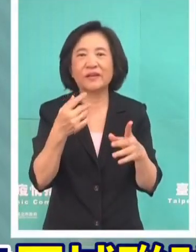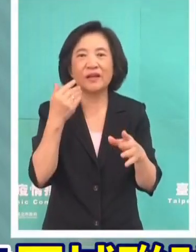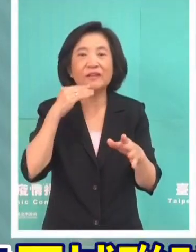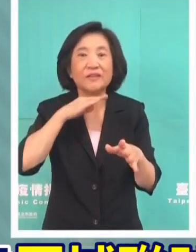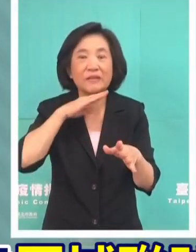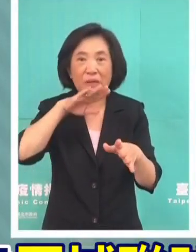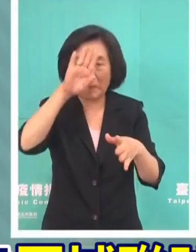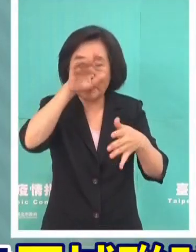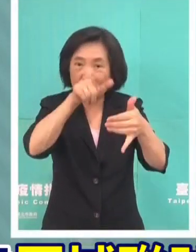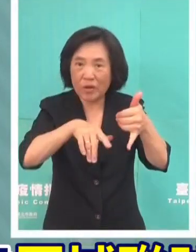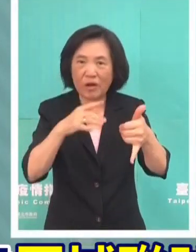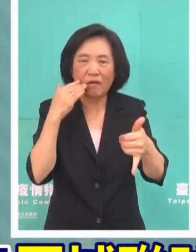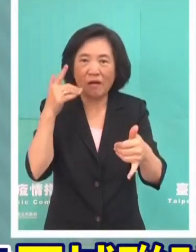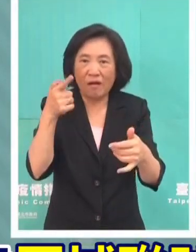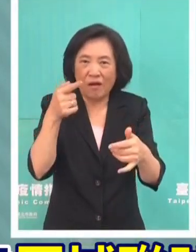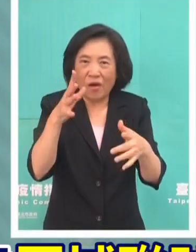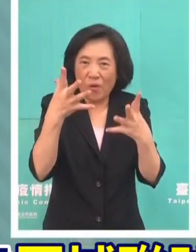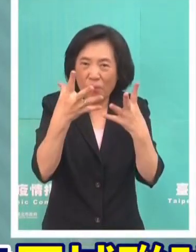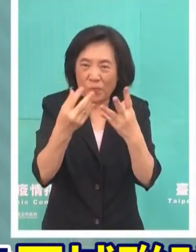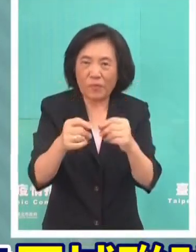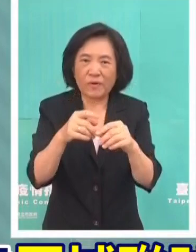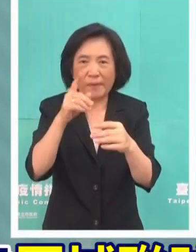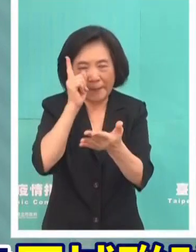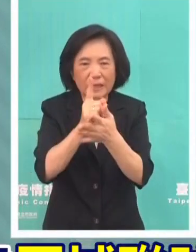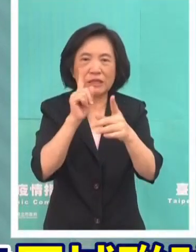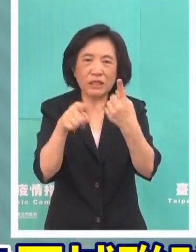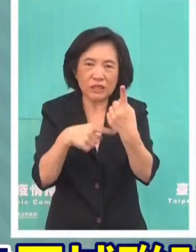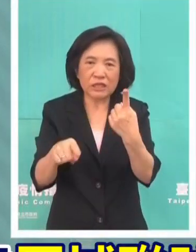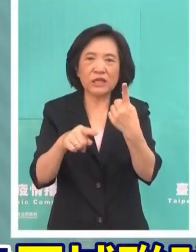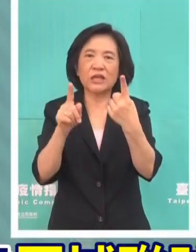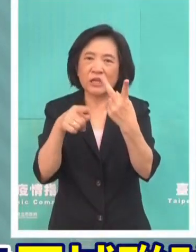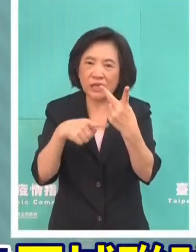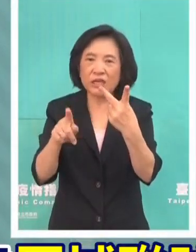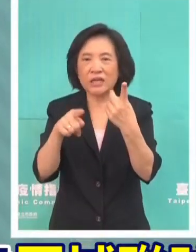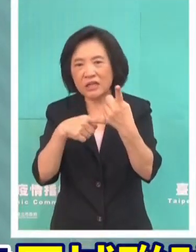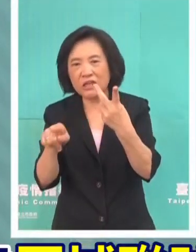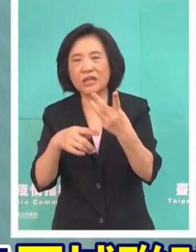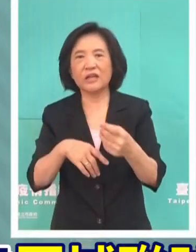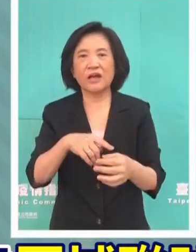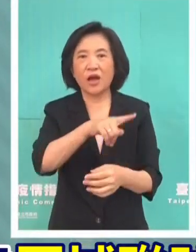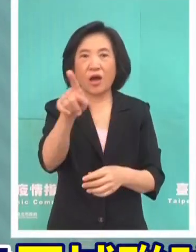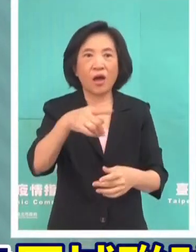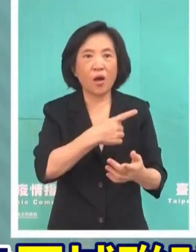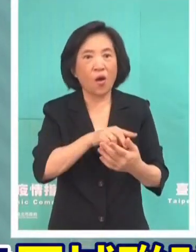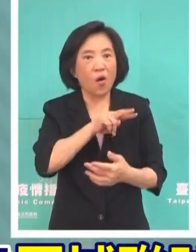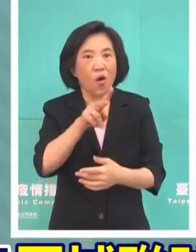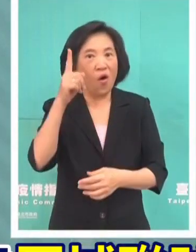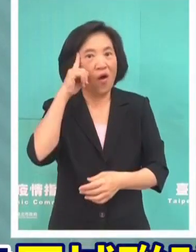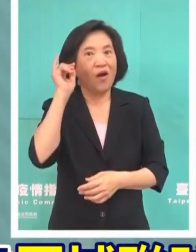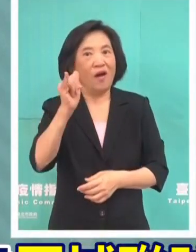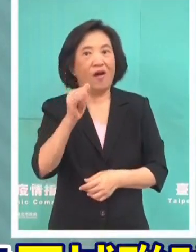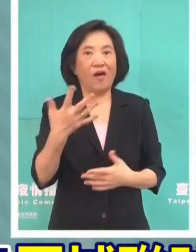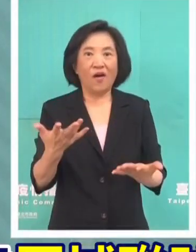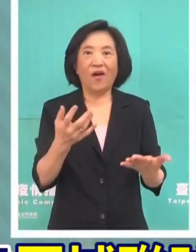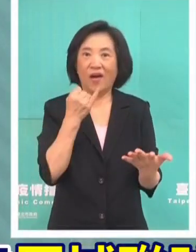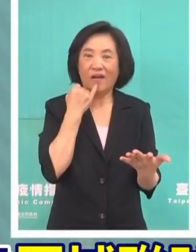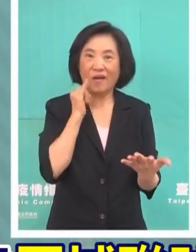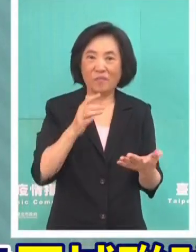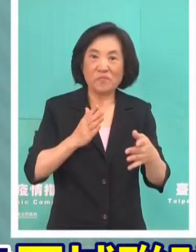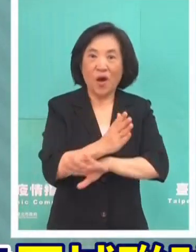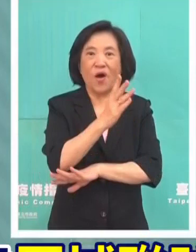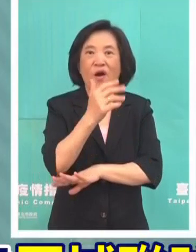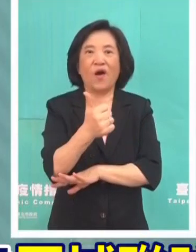例已经掉到每天哦五个一个两个这样几个的时候，大家就以为说哦一定会就过